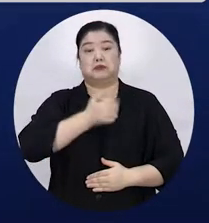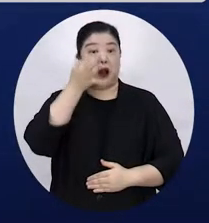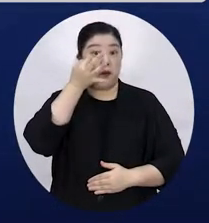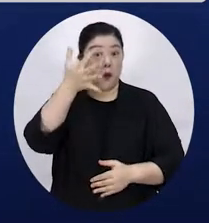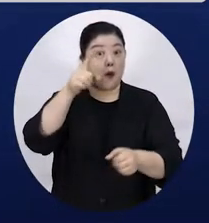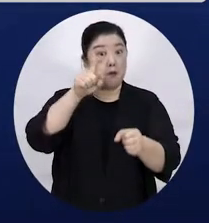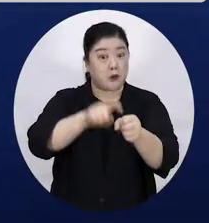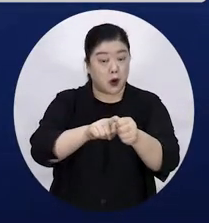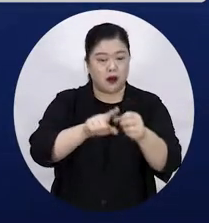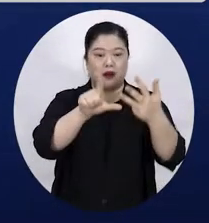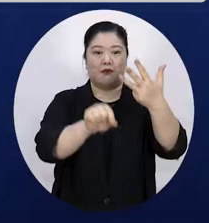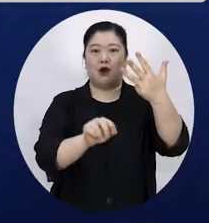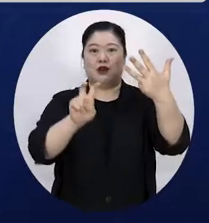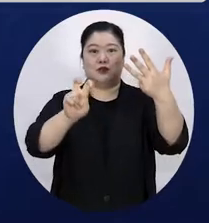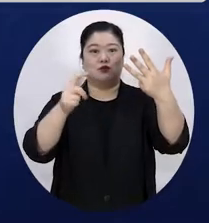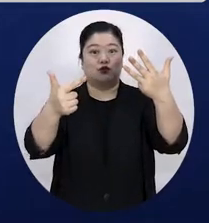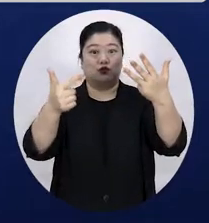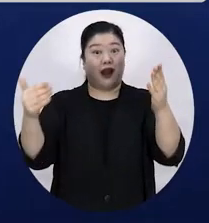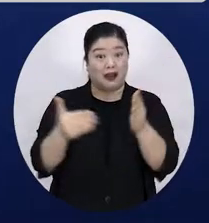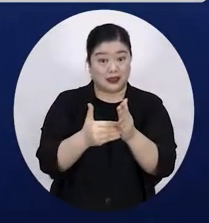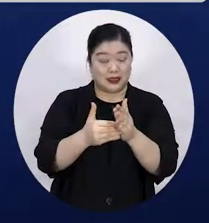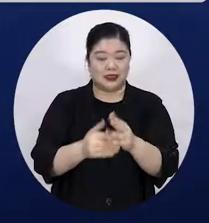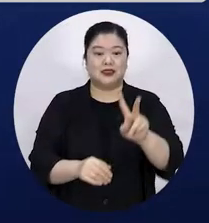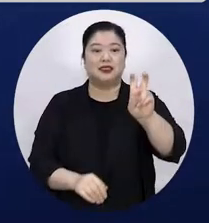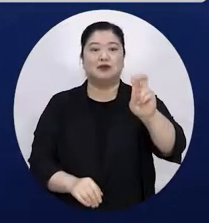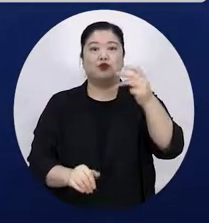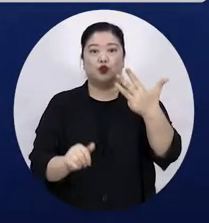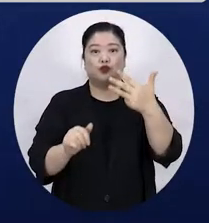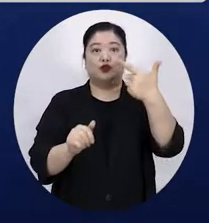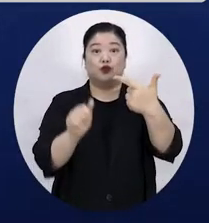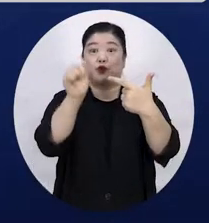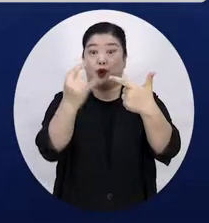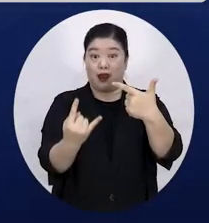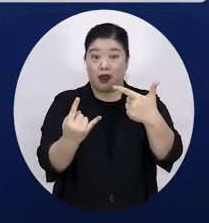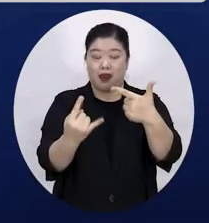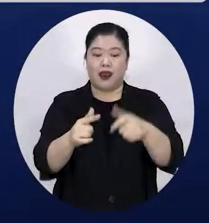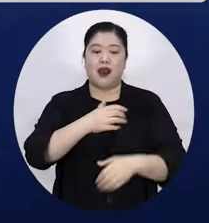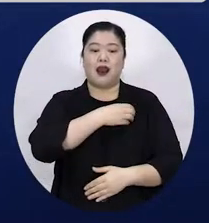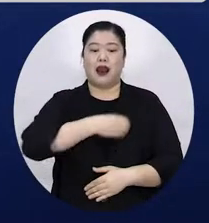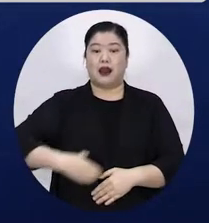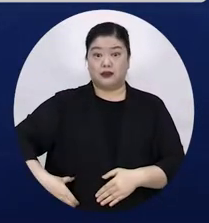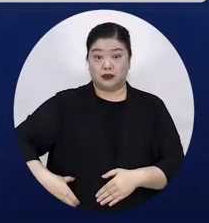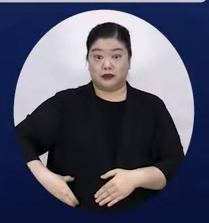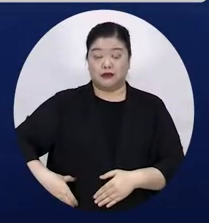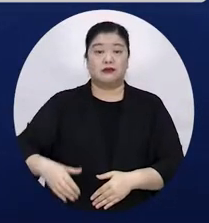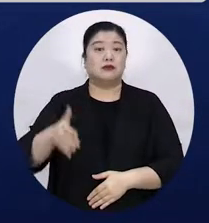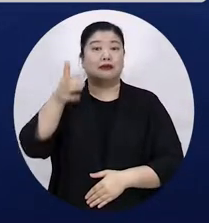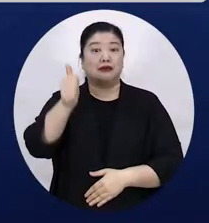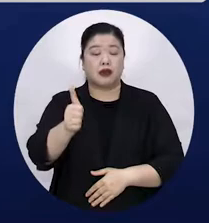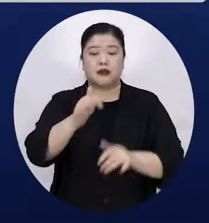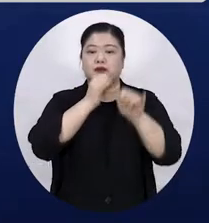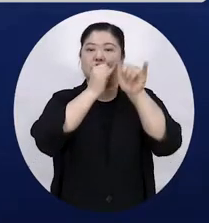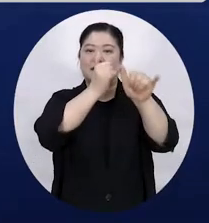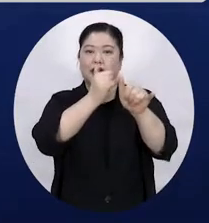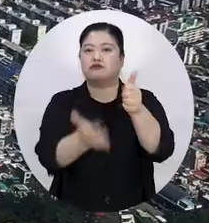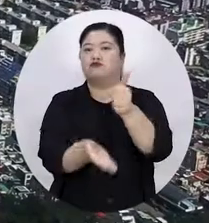위해 오는 8월 26일까지 제26회 강서구민상 후보자를 추천받습니다.